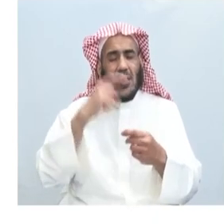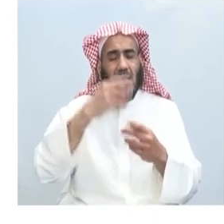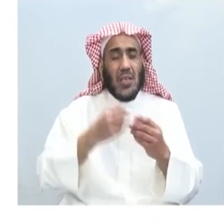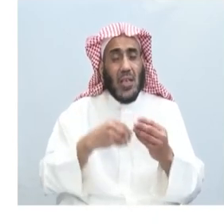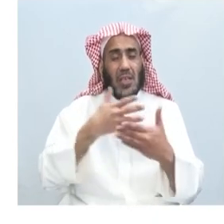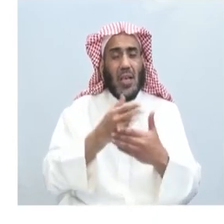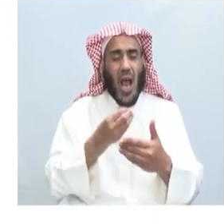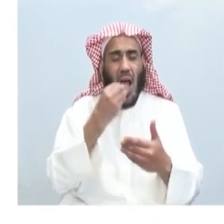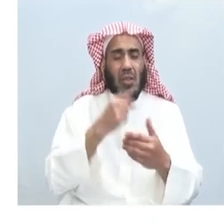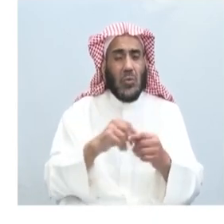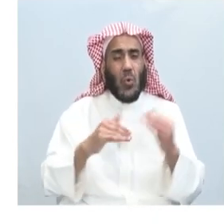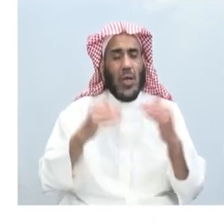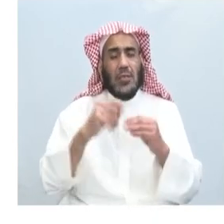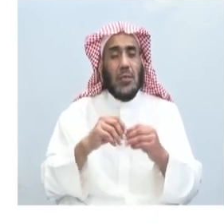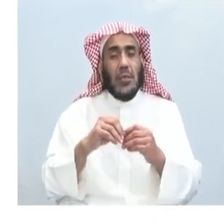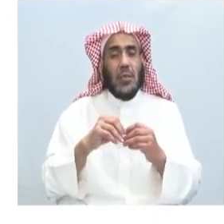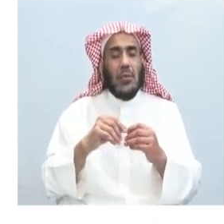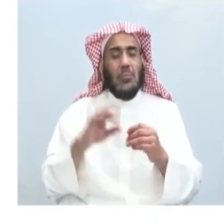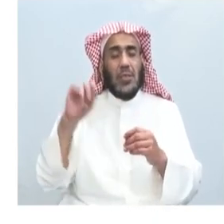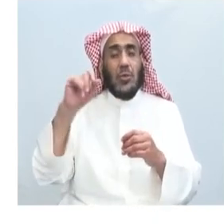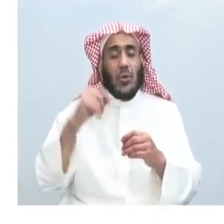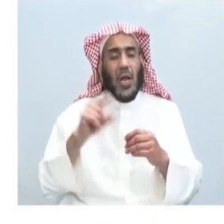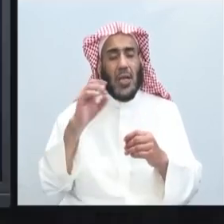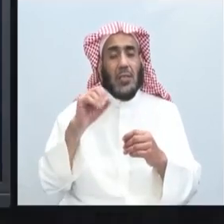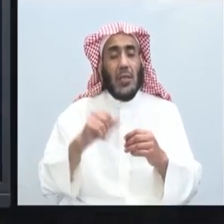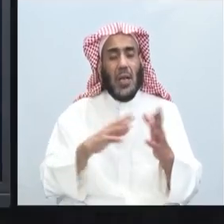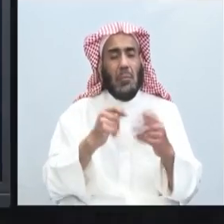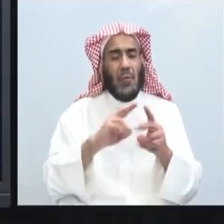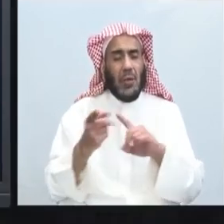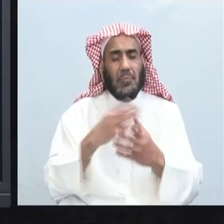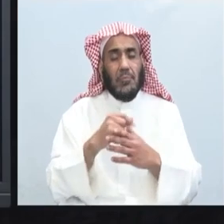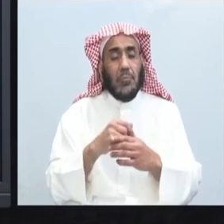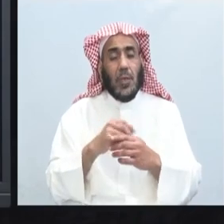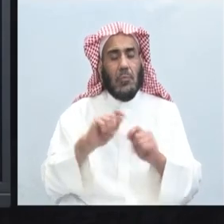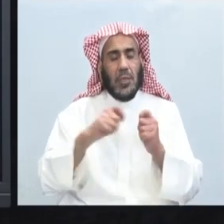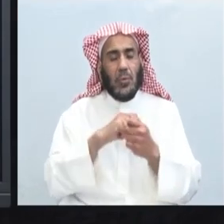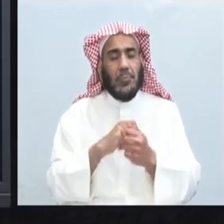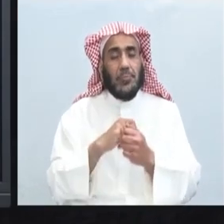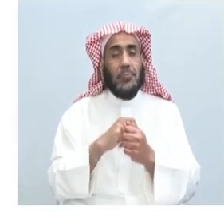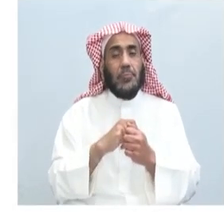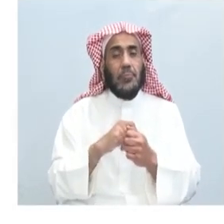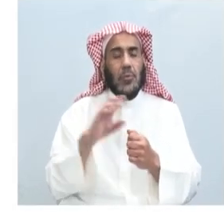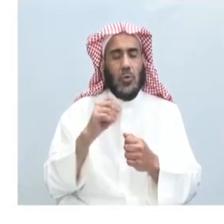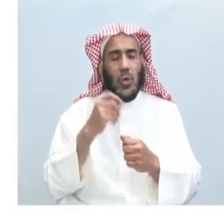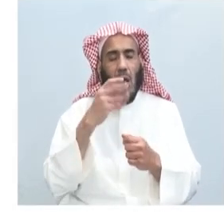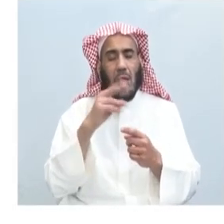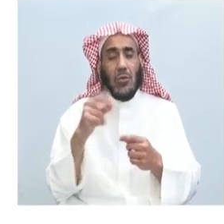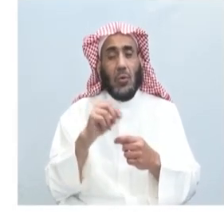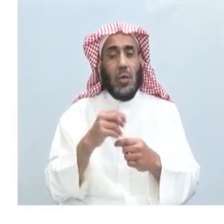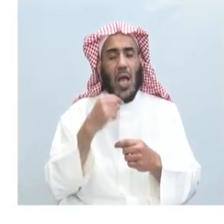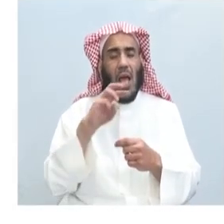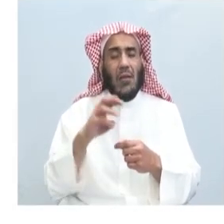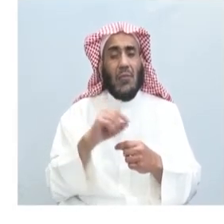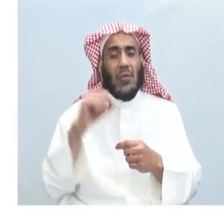الناتجه عن الغذاء تقاس بالسعرات الحراريه ما الفرق بينها كيف نقوم بالتحويل السعر الغذائي يساوي 1000